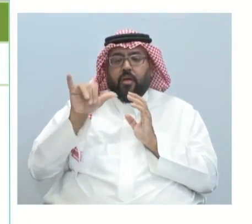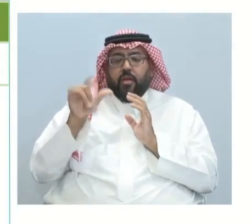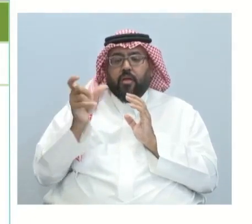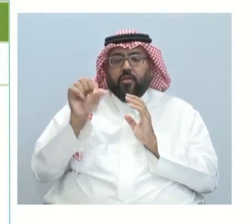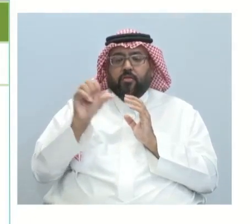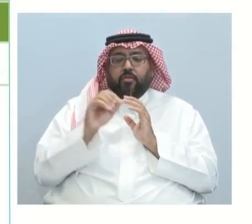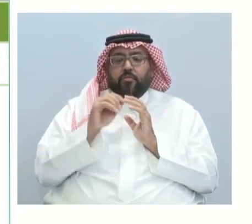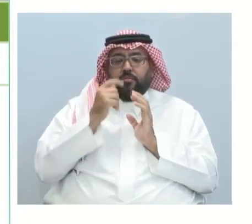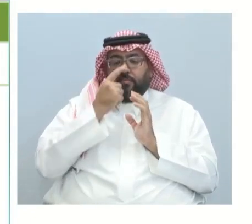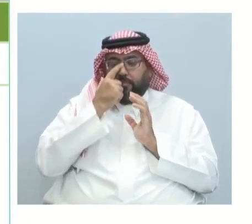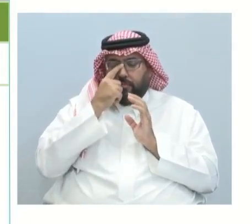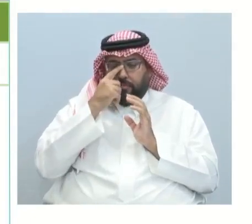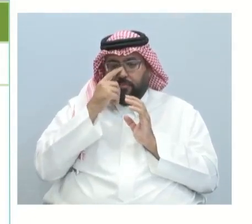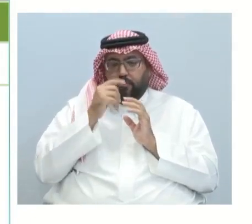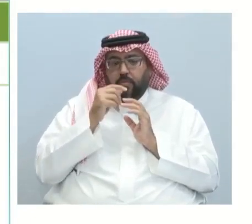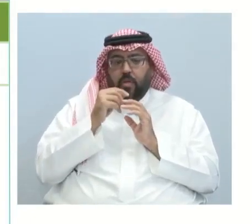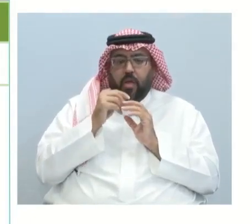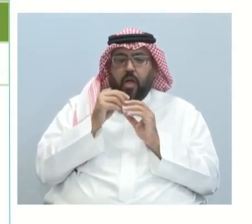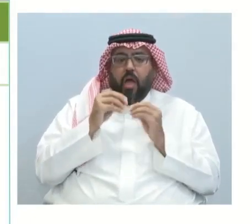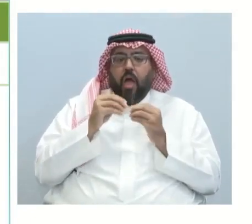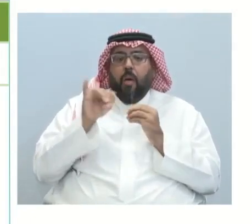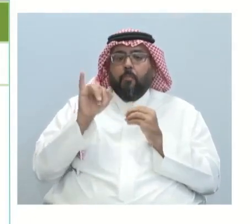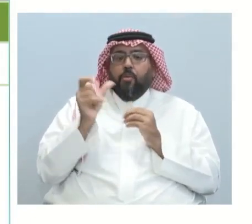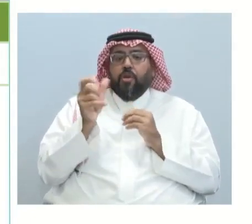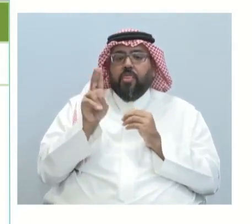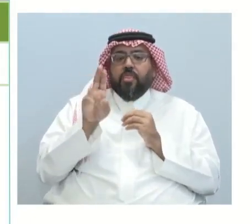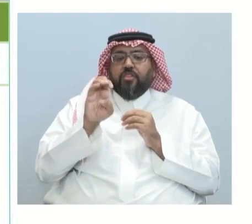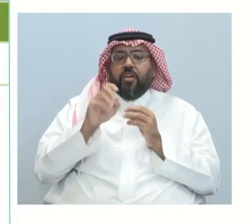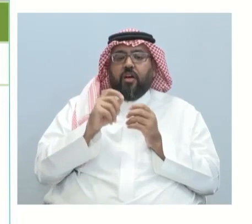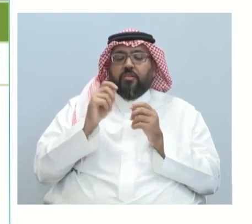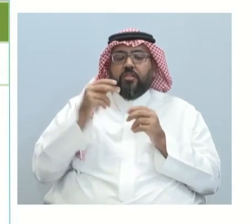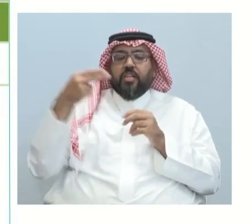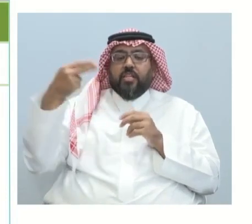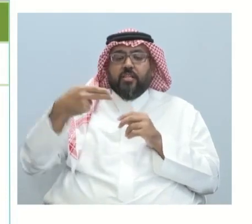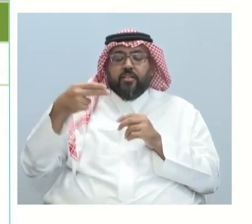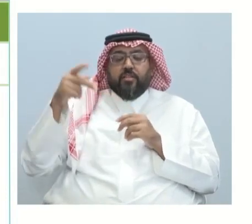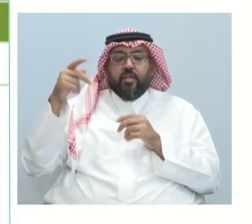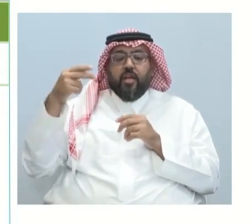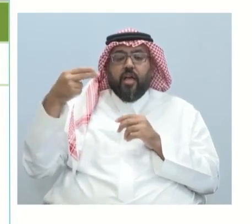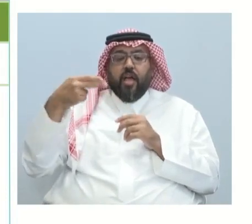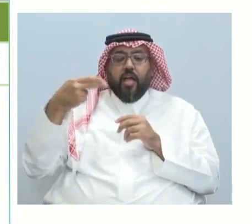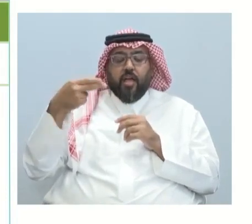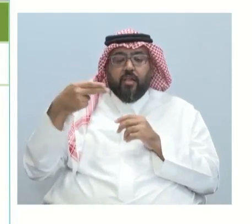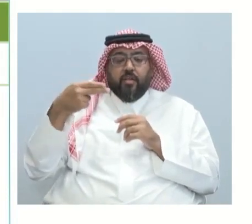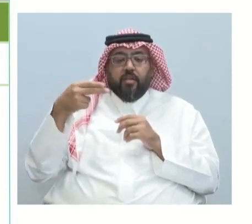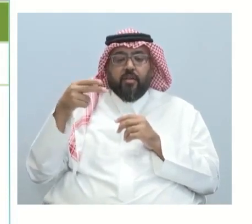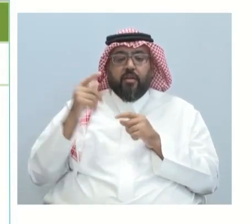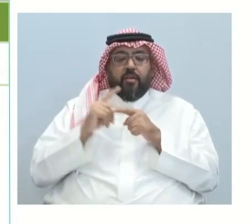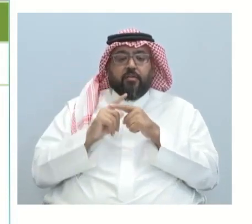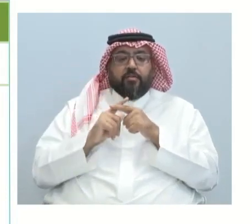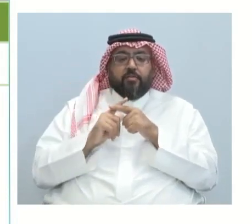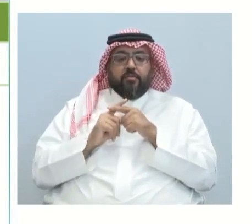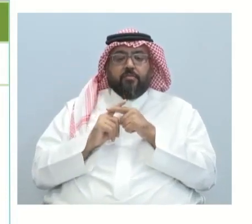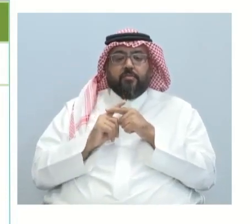الحمض على انه ماده منتجه لمين للهيدروجين لانه يحتوي اساس الهيدروجين